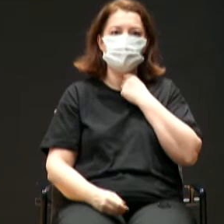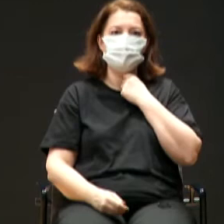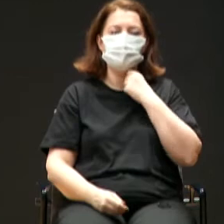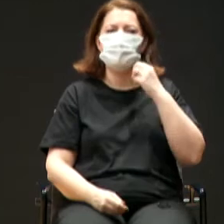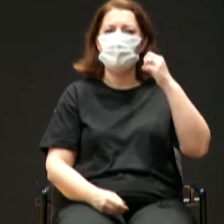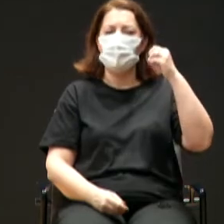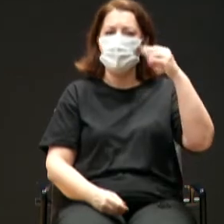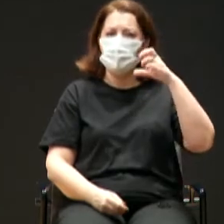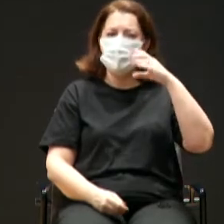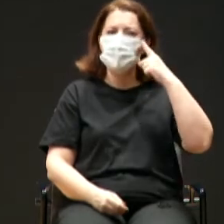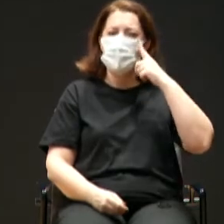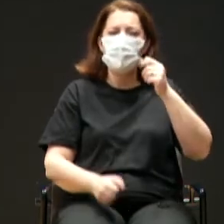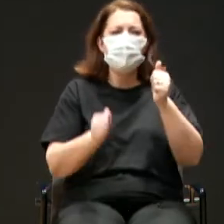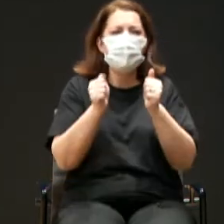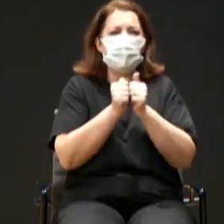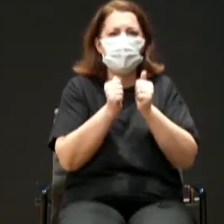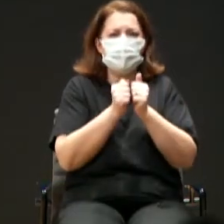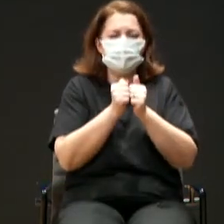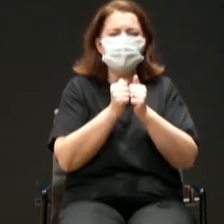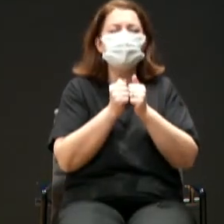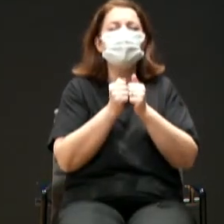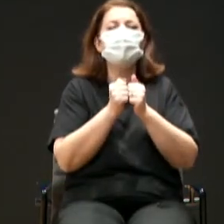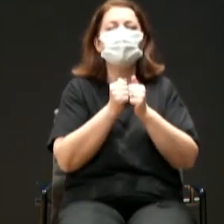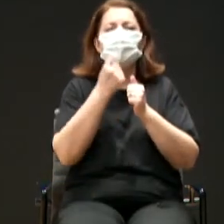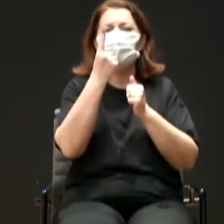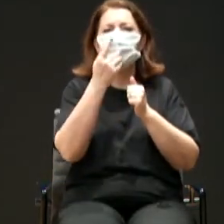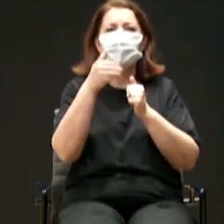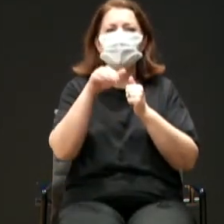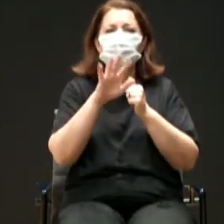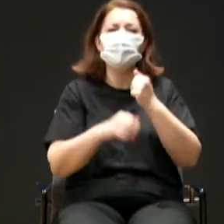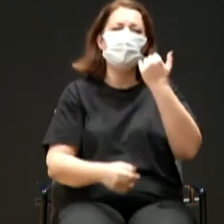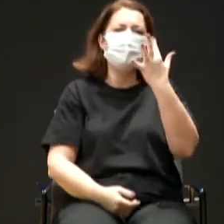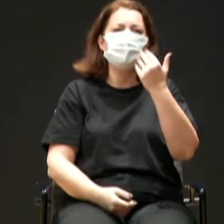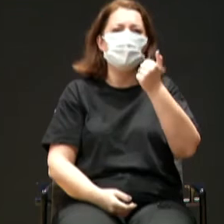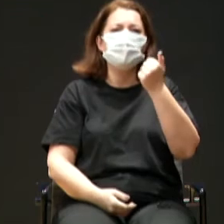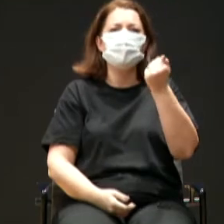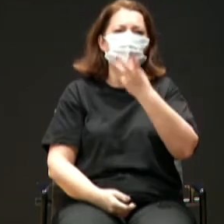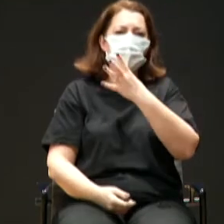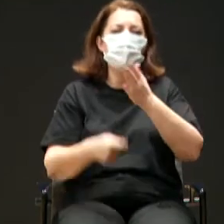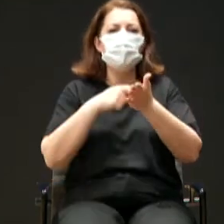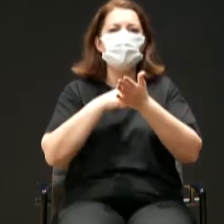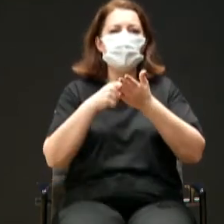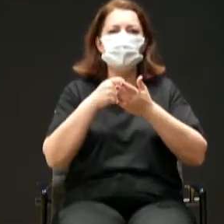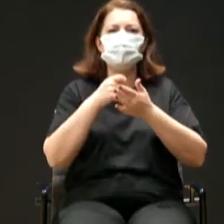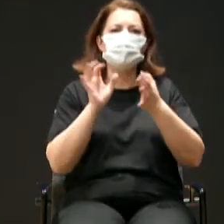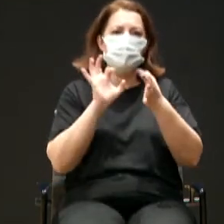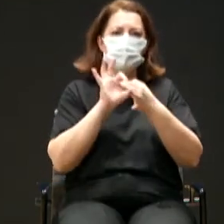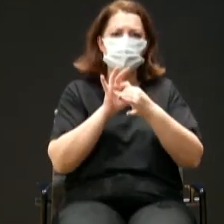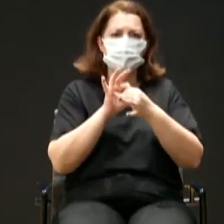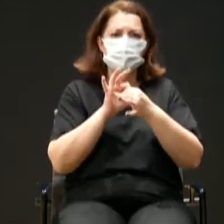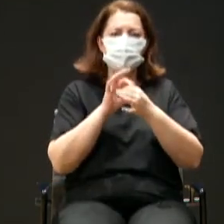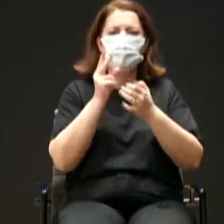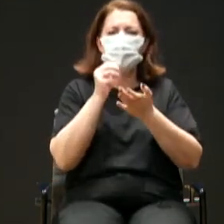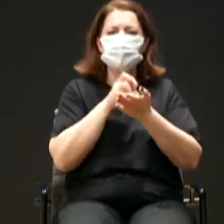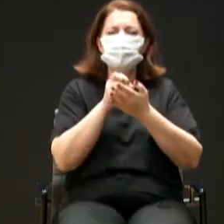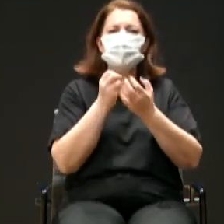AKP yandaşlarına bir tane değil, 5-6 tane maaş bağlayarak, tabii bütçe